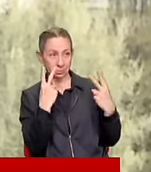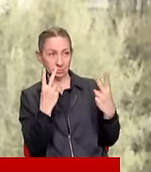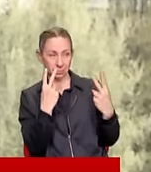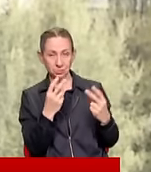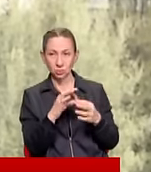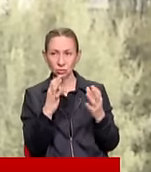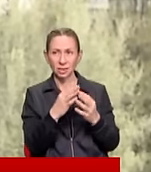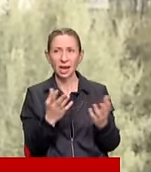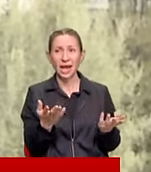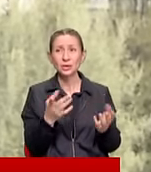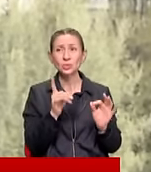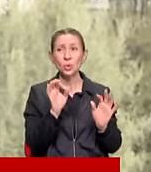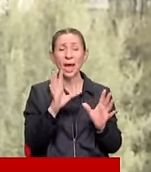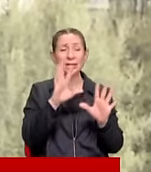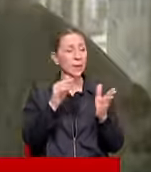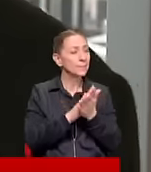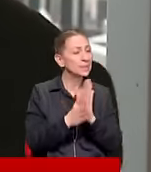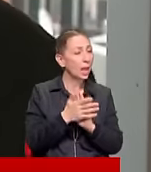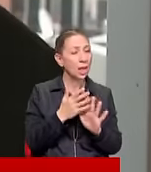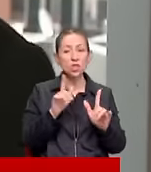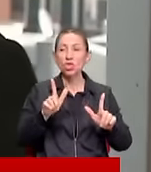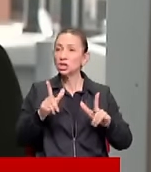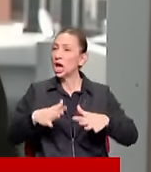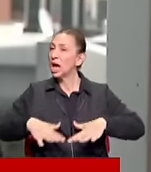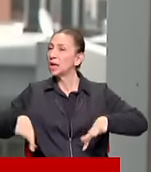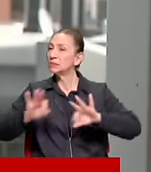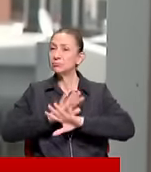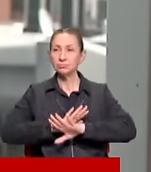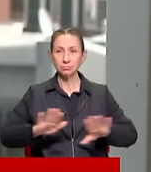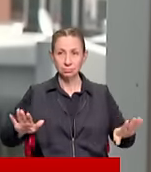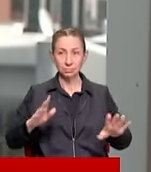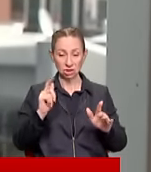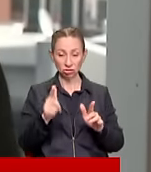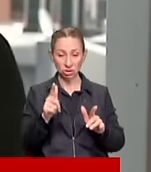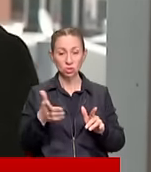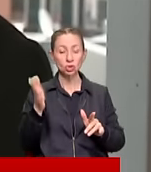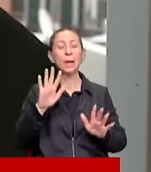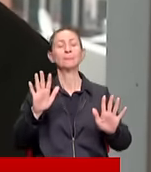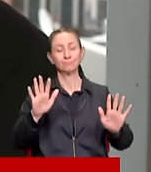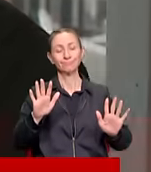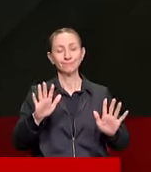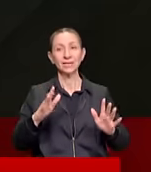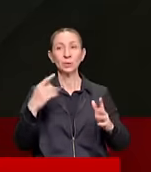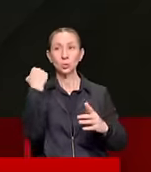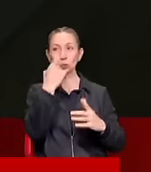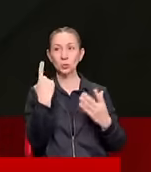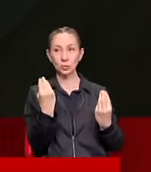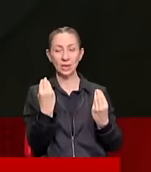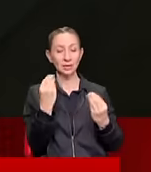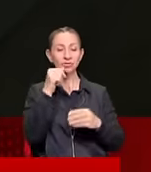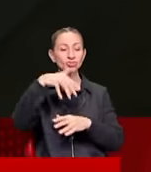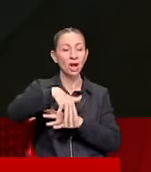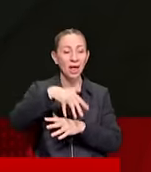adımlar mı? Ha şu olur, her şeyi bitirirsiniz. Bütün ihtiyaçlar karşılanır bir ilçenin. Dersiniz ki kent estetiğine bir katkıda